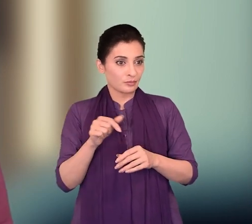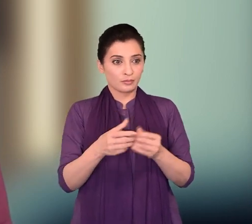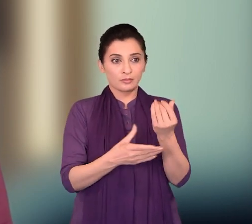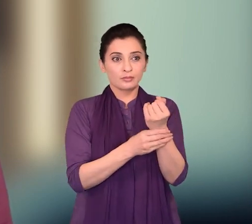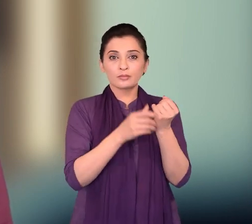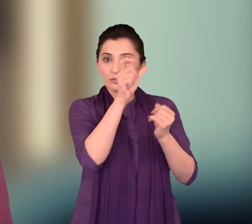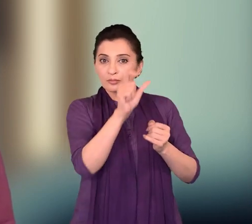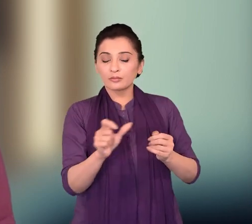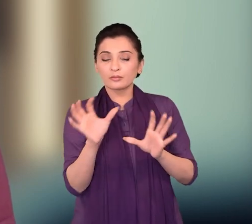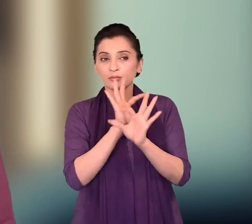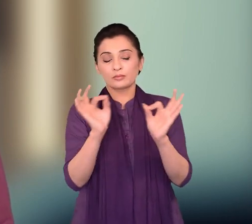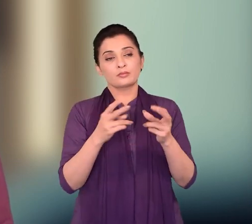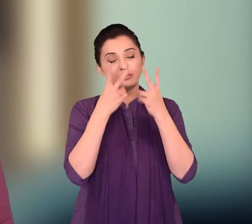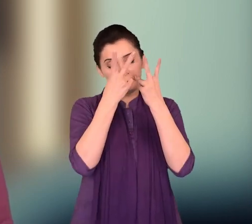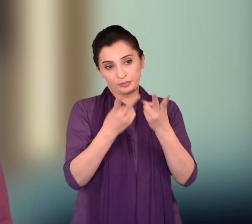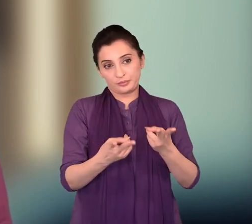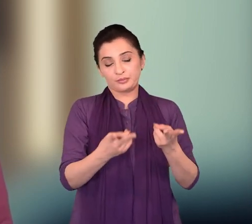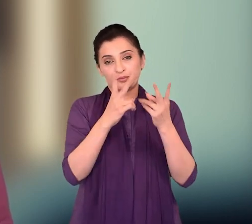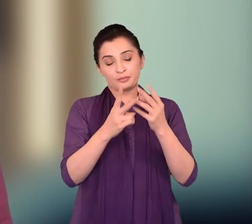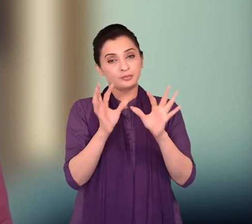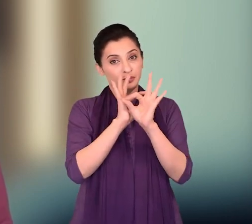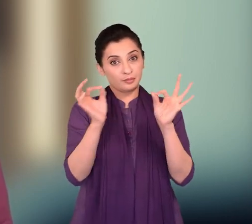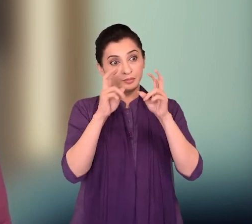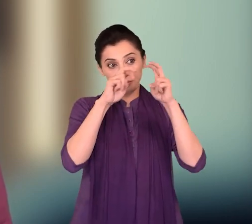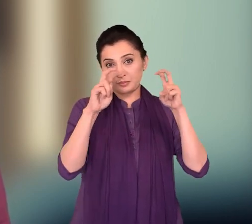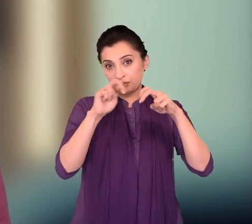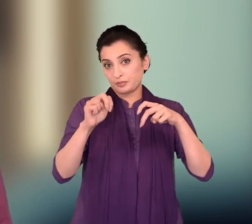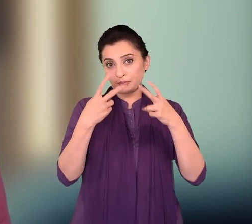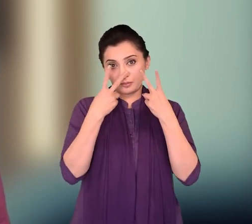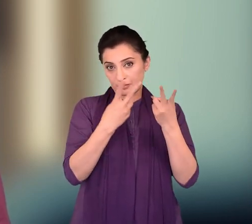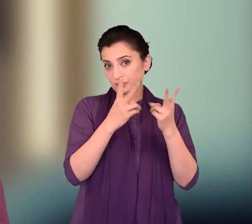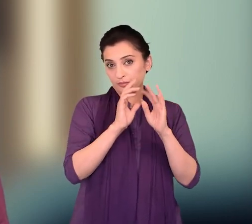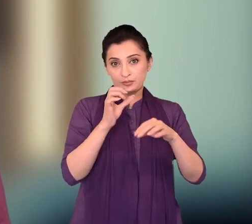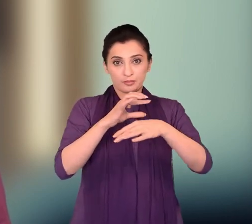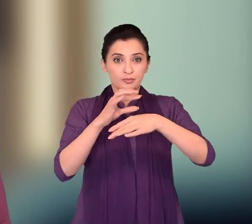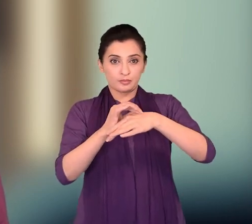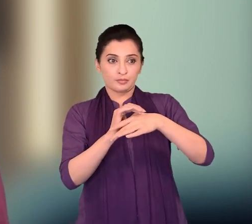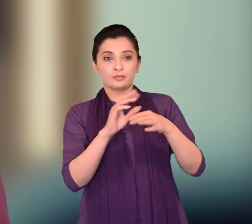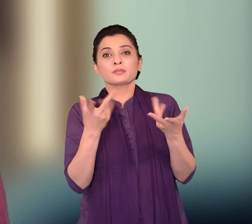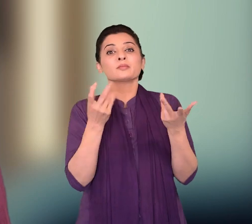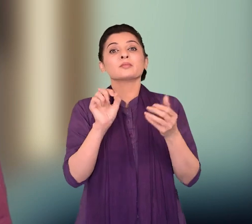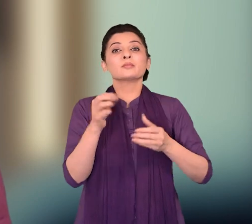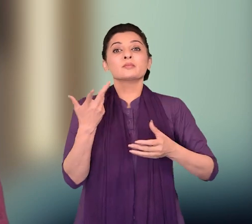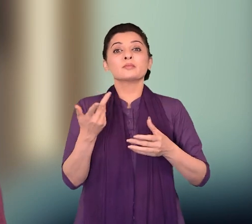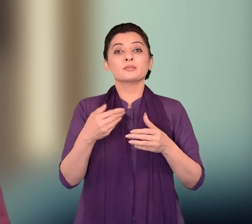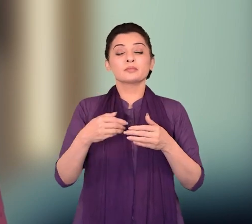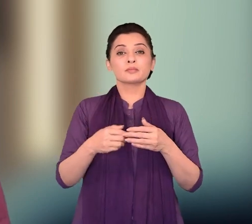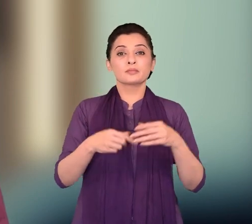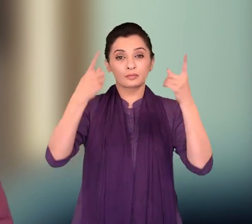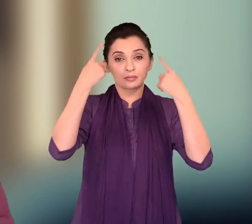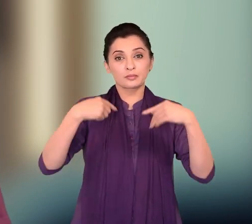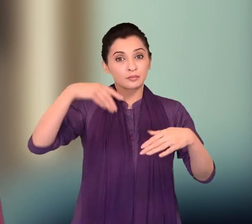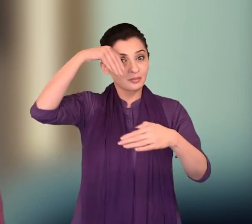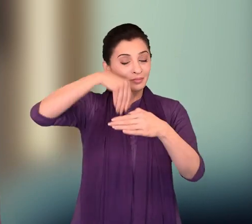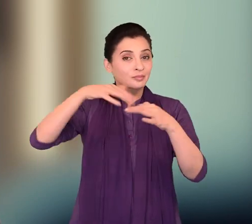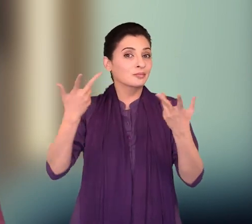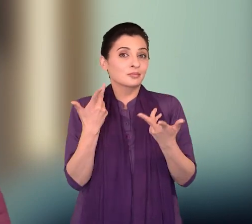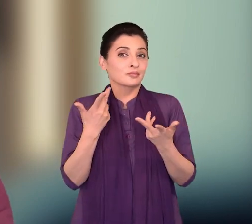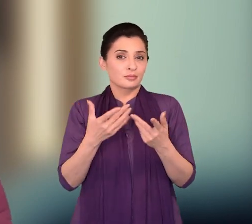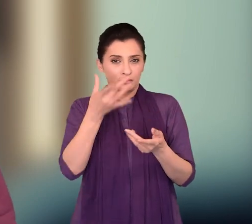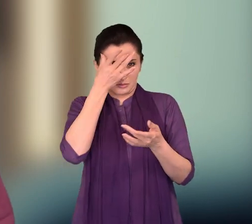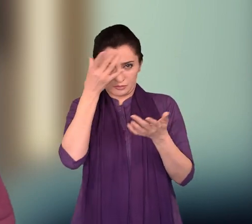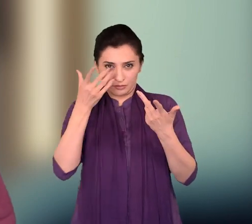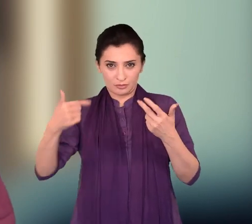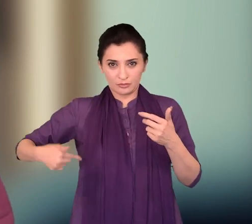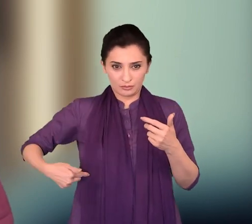ہے فار ہز فزیکل اینڈ ڈرماٹولوجیکل پرابلم جو بھی اس کا ایکسپریس ہو رہا ہے, اور پھر وہ اس کے کچھ ایویلیویشنس